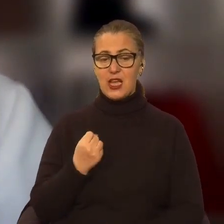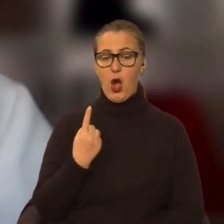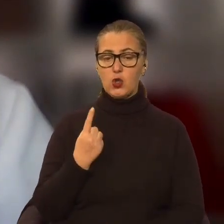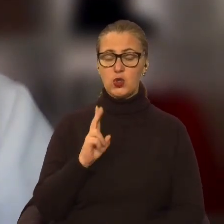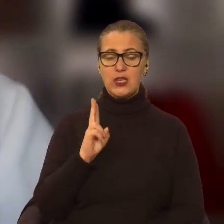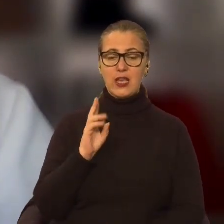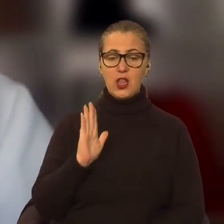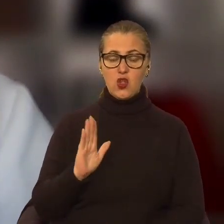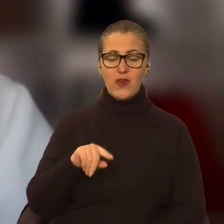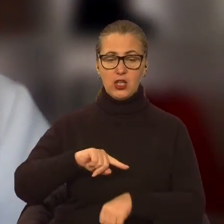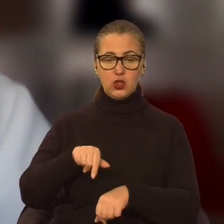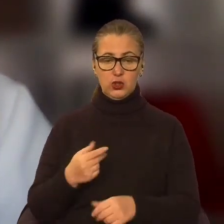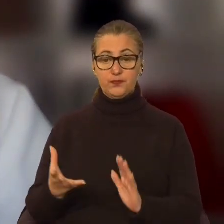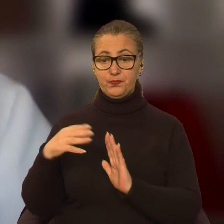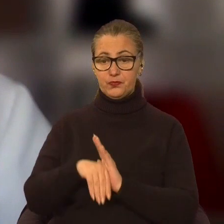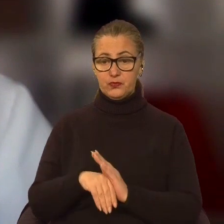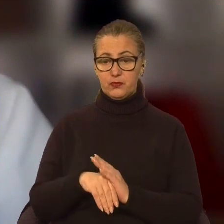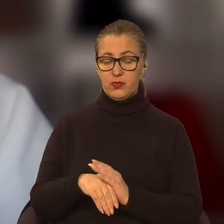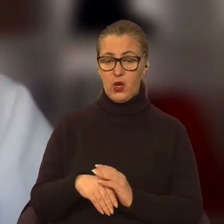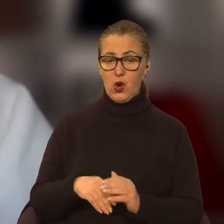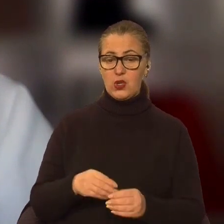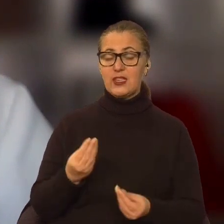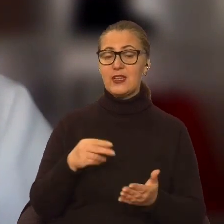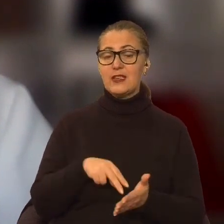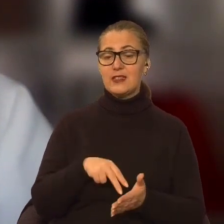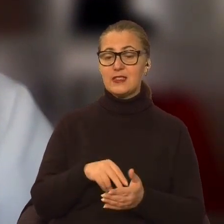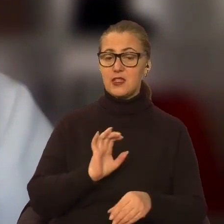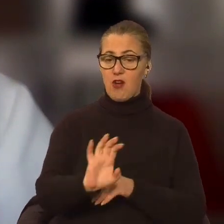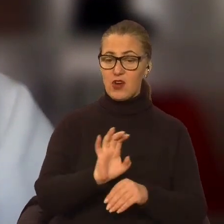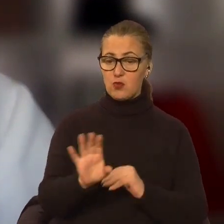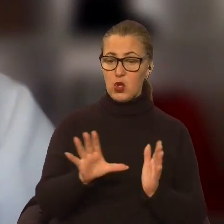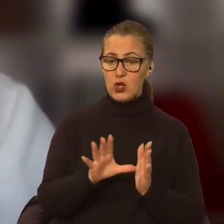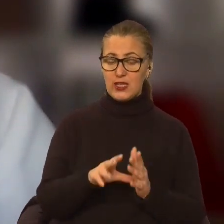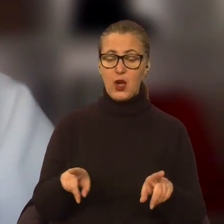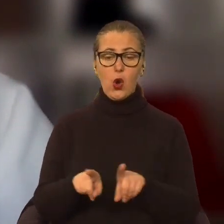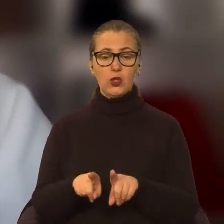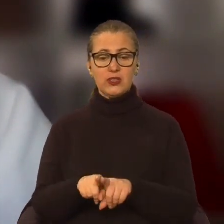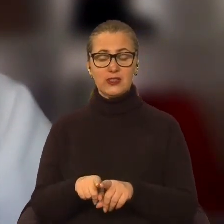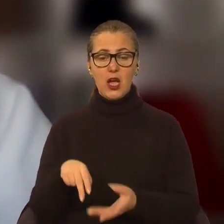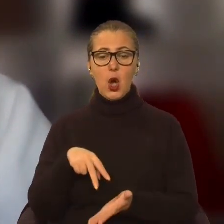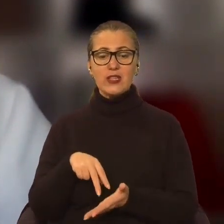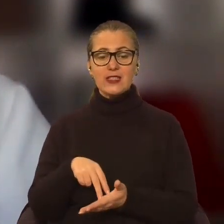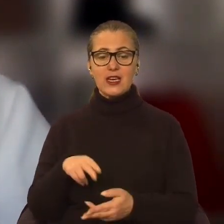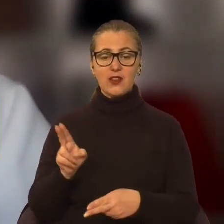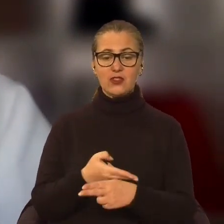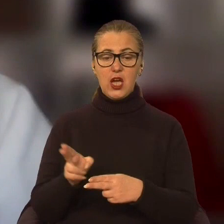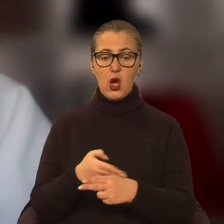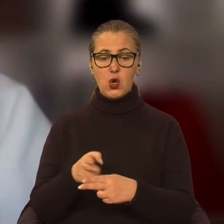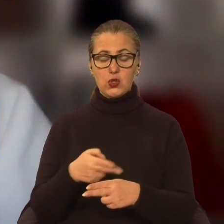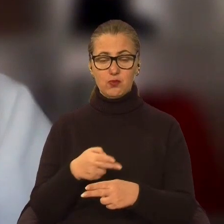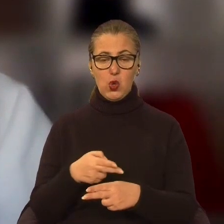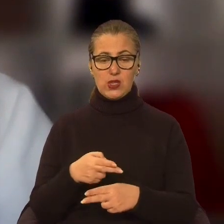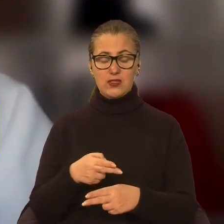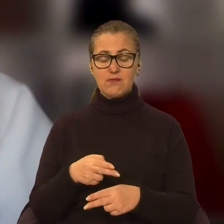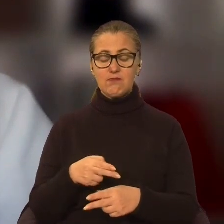Входить як ціна власне виробленої електроенергії на електростанціях так і тариф на розподіл електроенергії мережимо